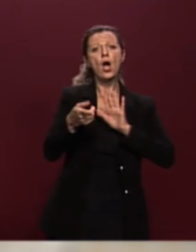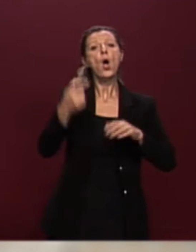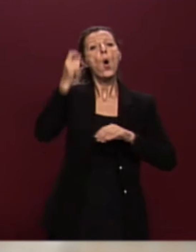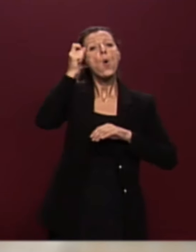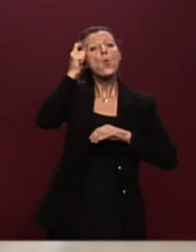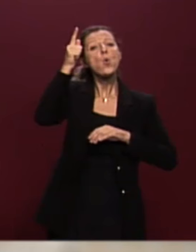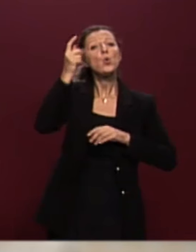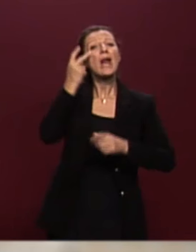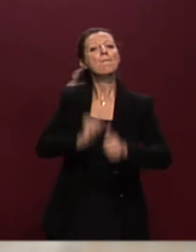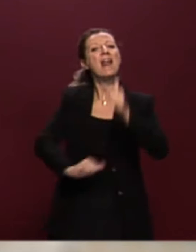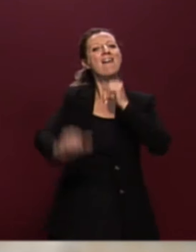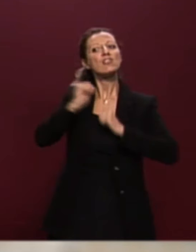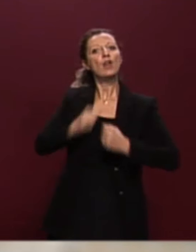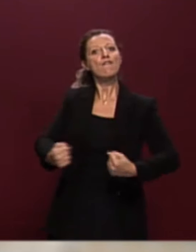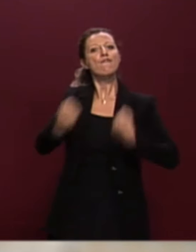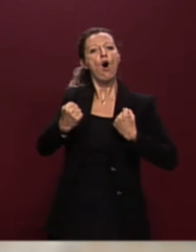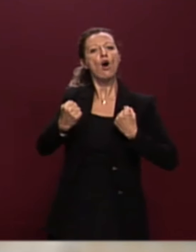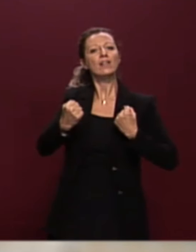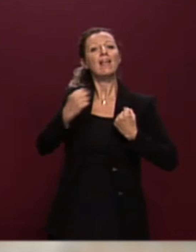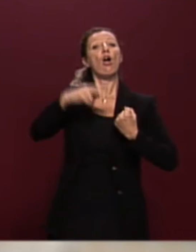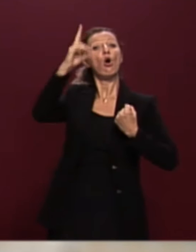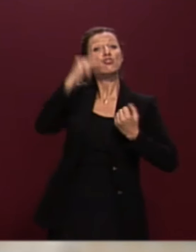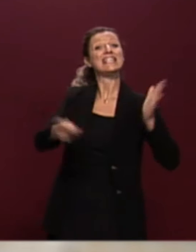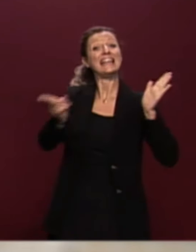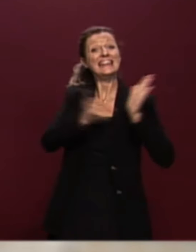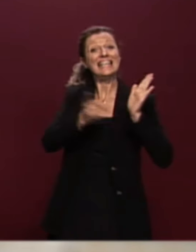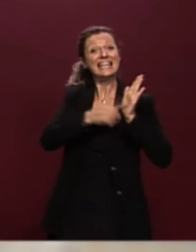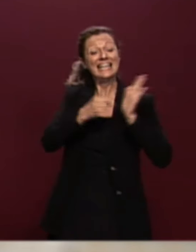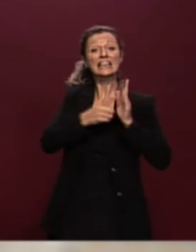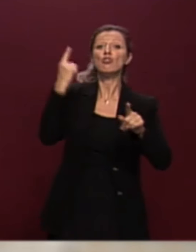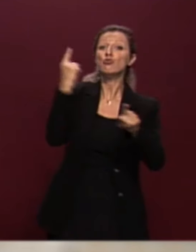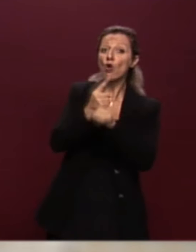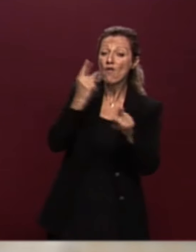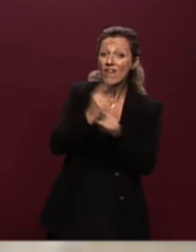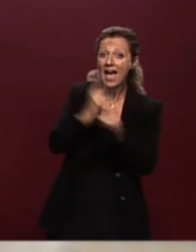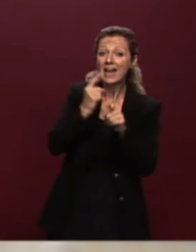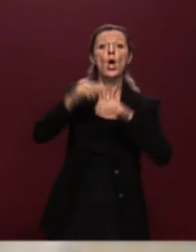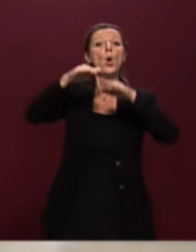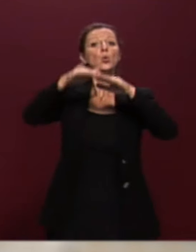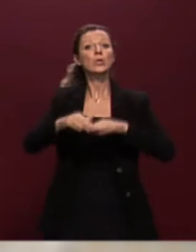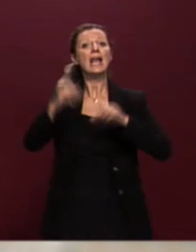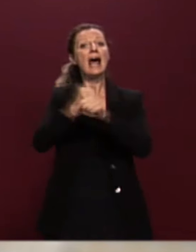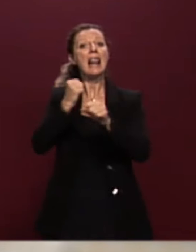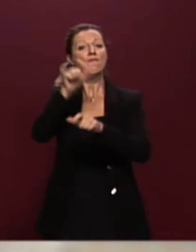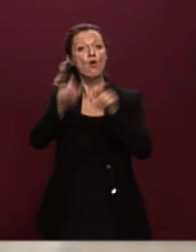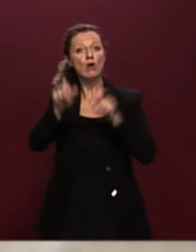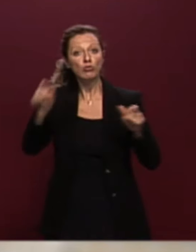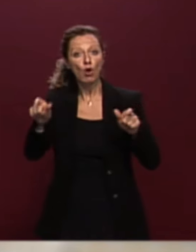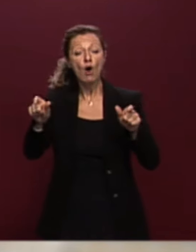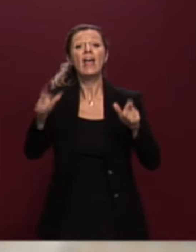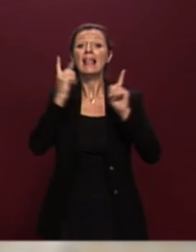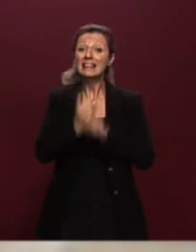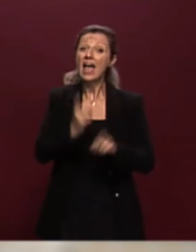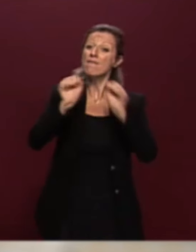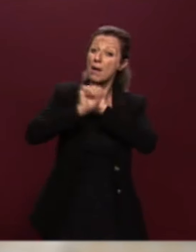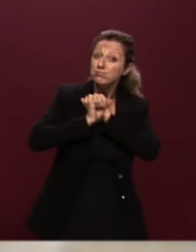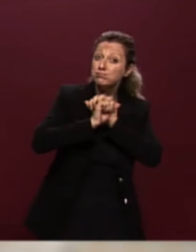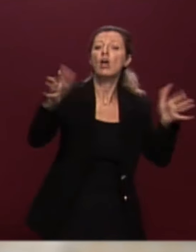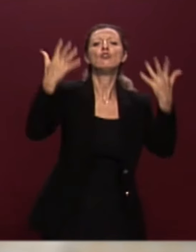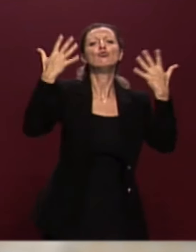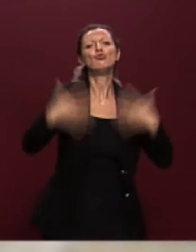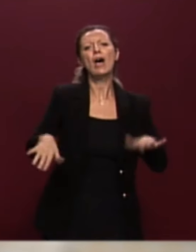cultura della prevenzione e la conoscenza dei diritti, dei doveri e delle tutele del lavoratore già a partire dai